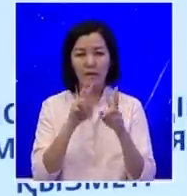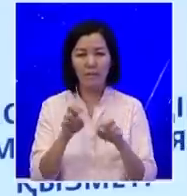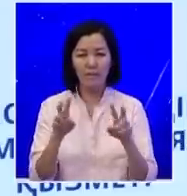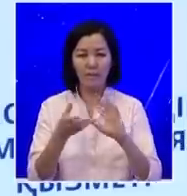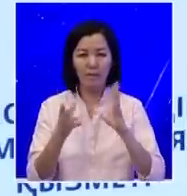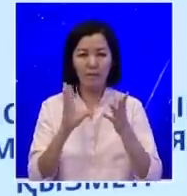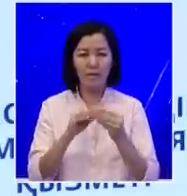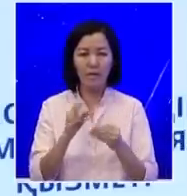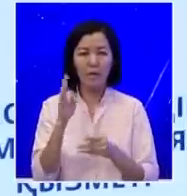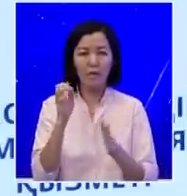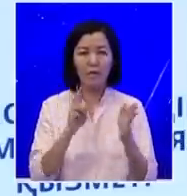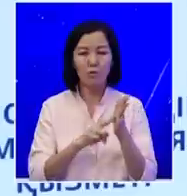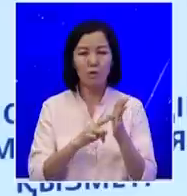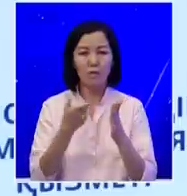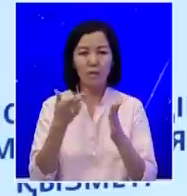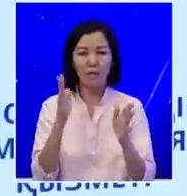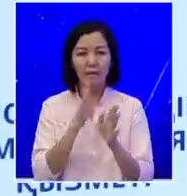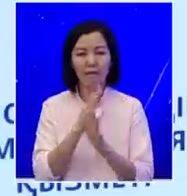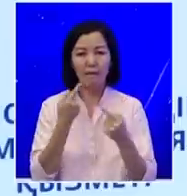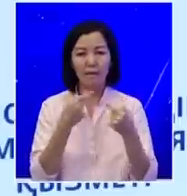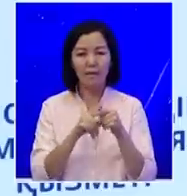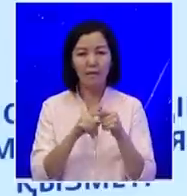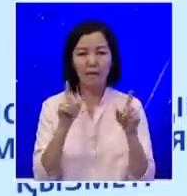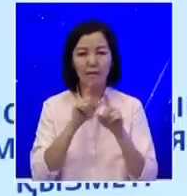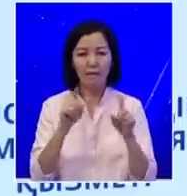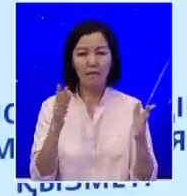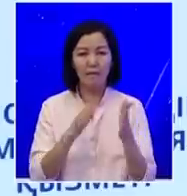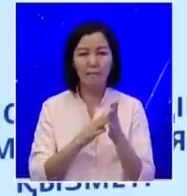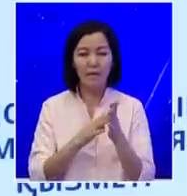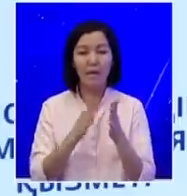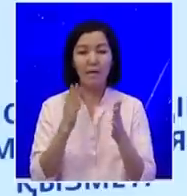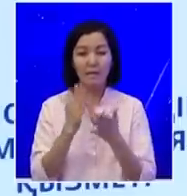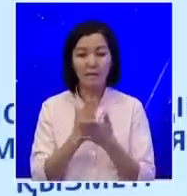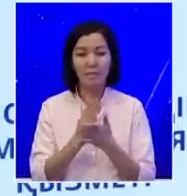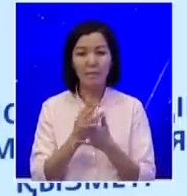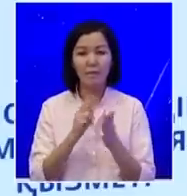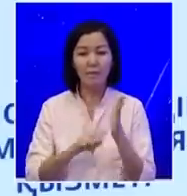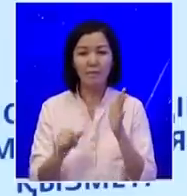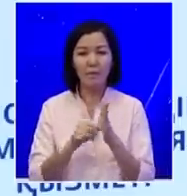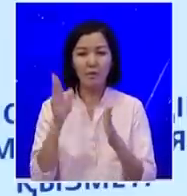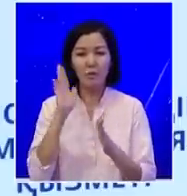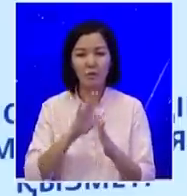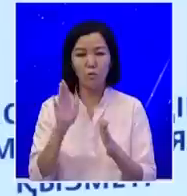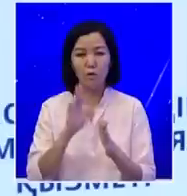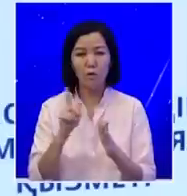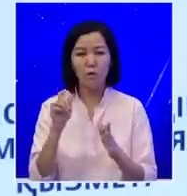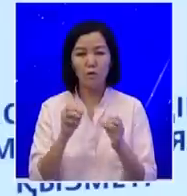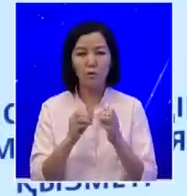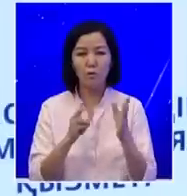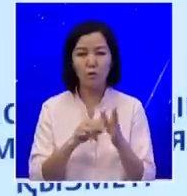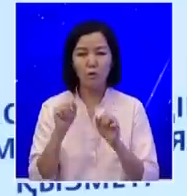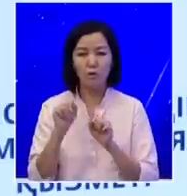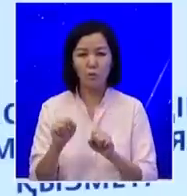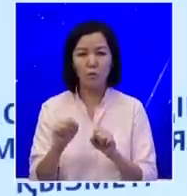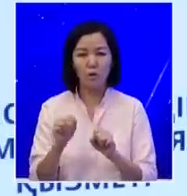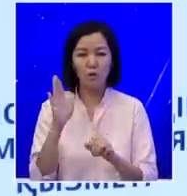бойынша 407 гидротехникалық нысан бар. Оның 76-сы су қоймасы, 117 тоған және 21 бөгет пен 35